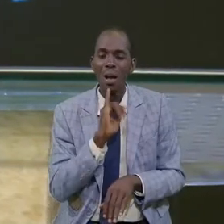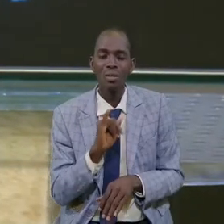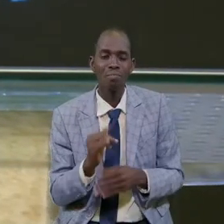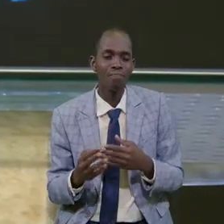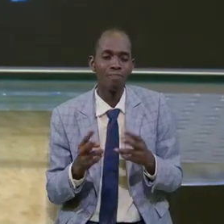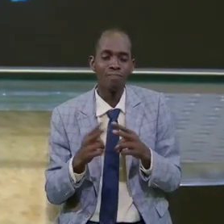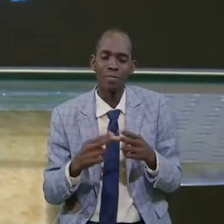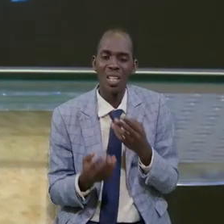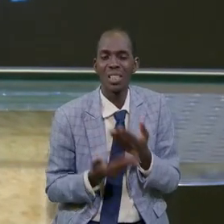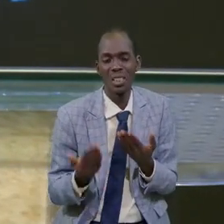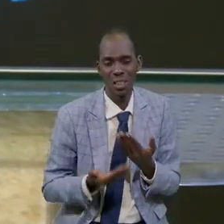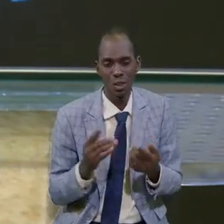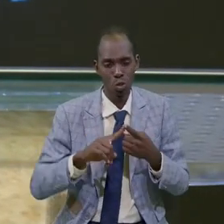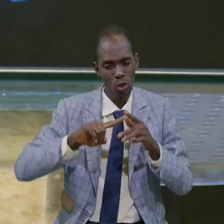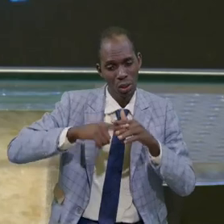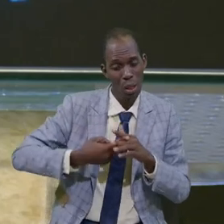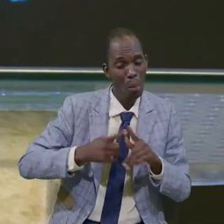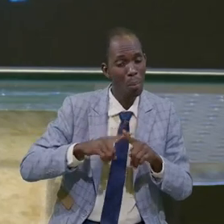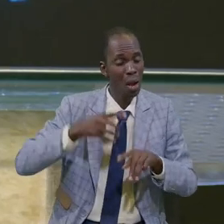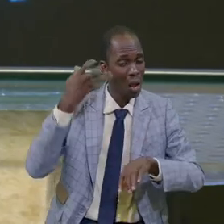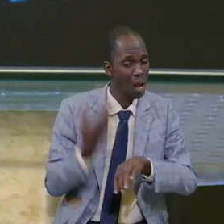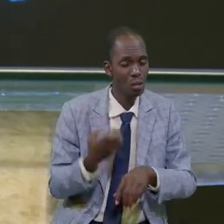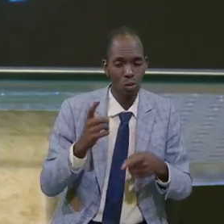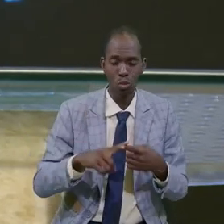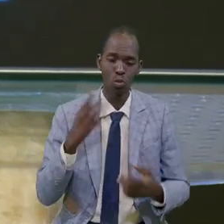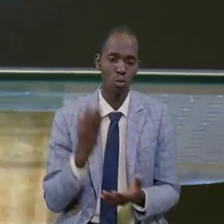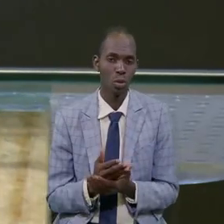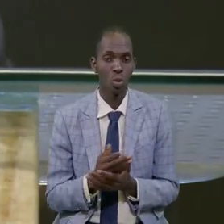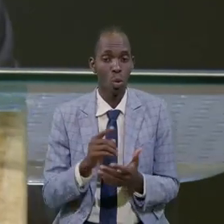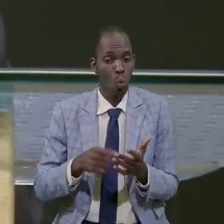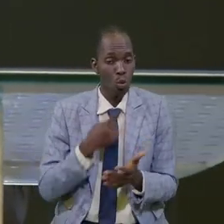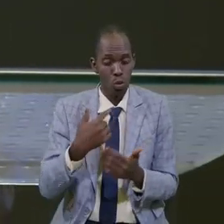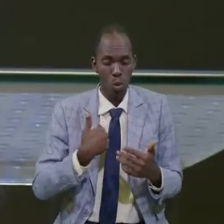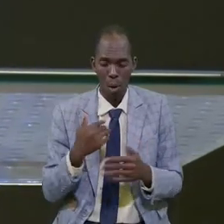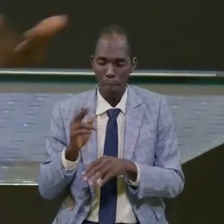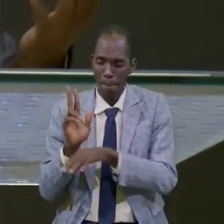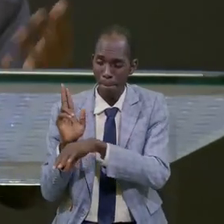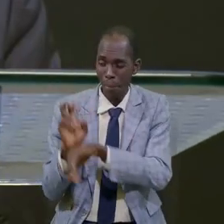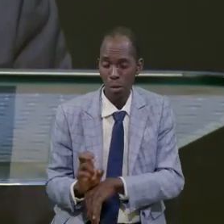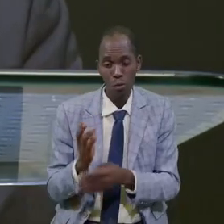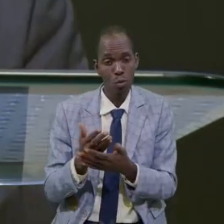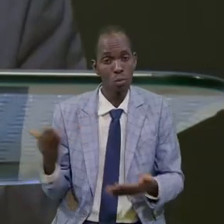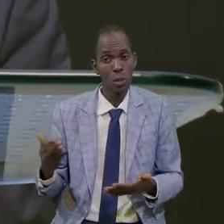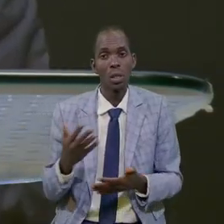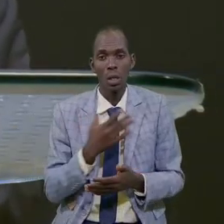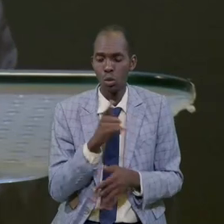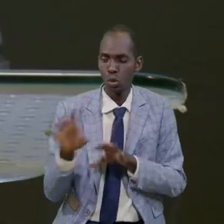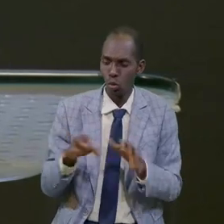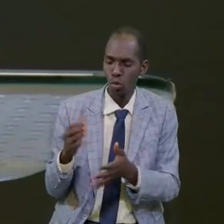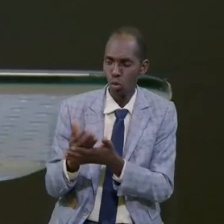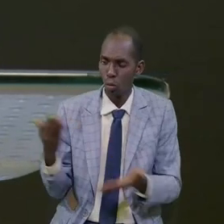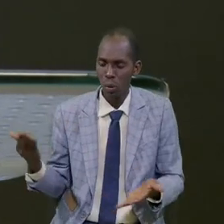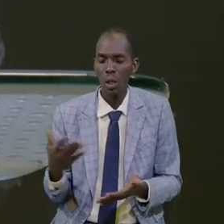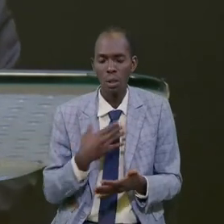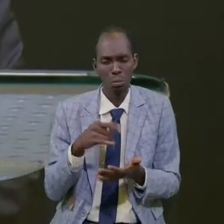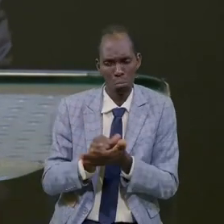à former et difficilement à rompre. Dès que cela devient une habitude, vous faites quelque chose, vous dites que c'est, oui,